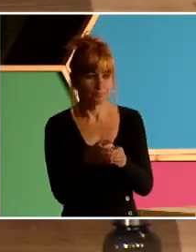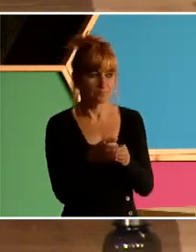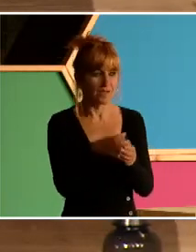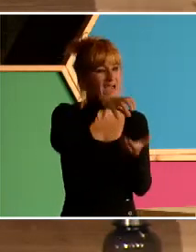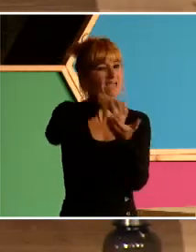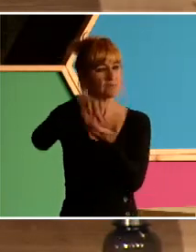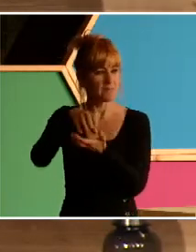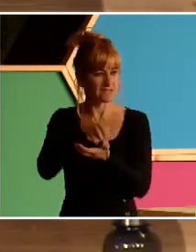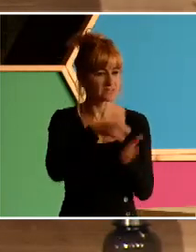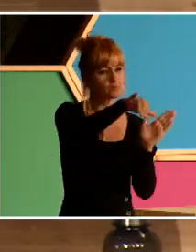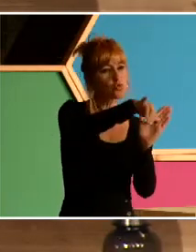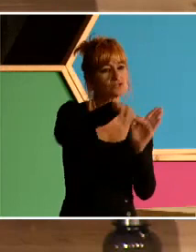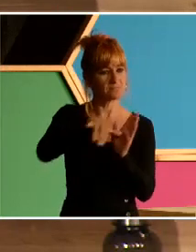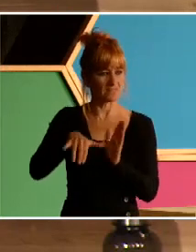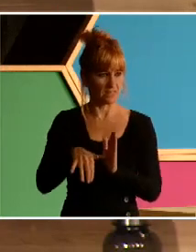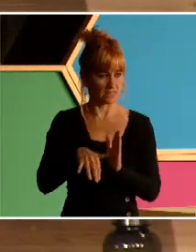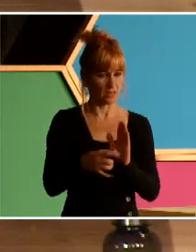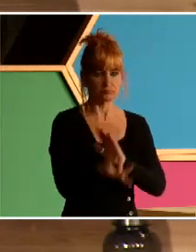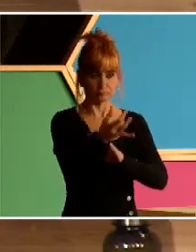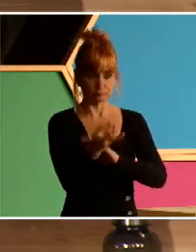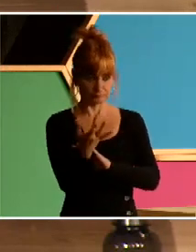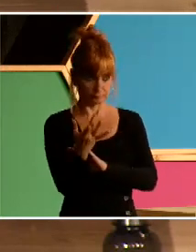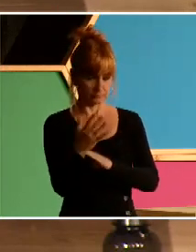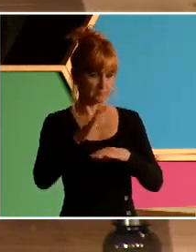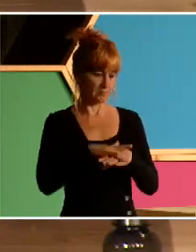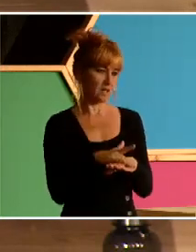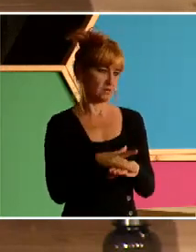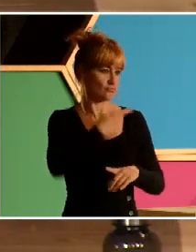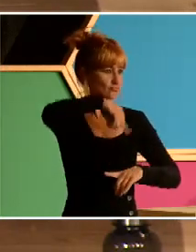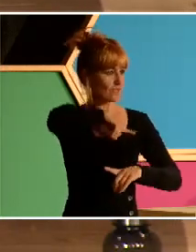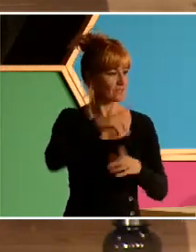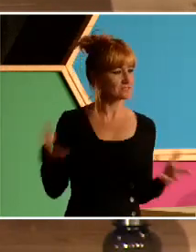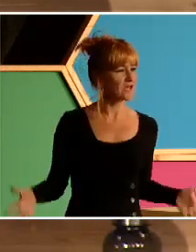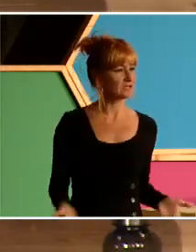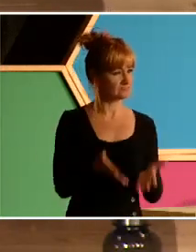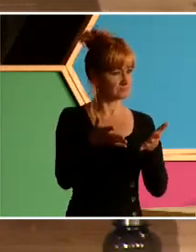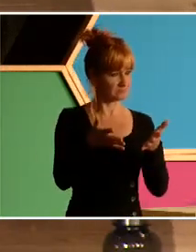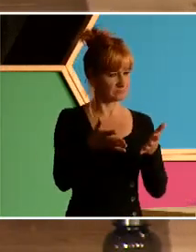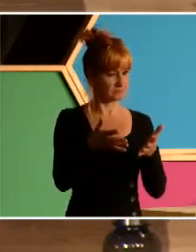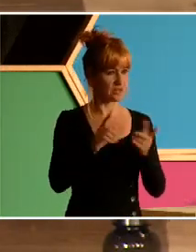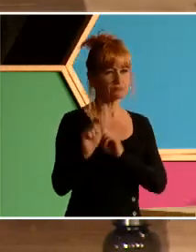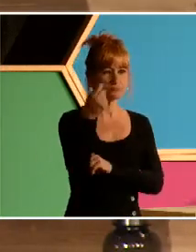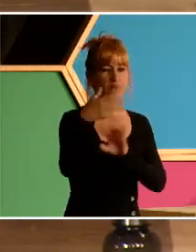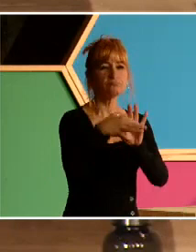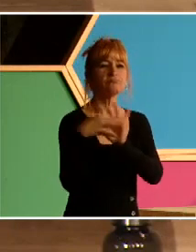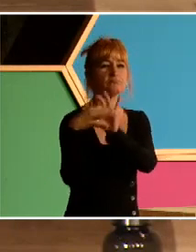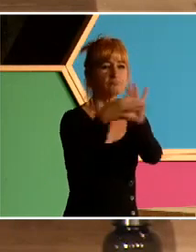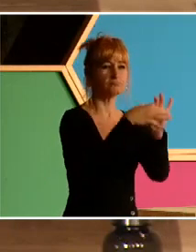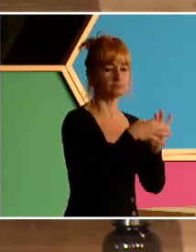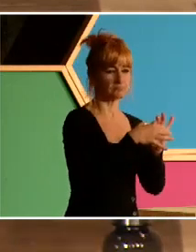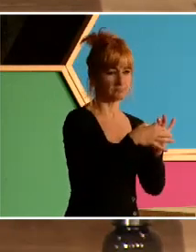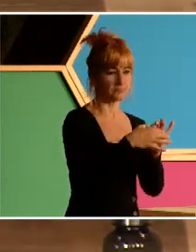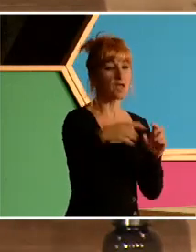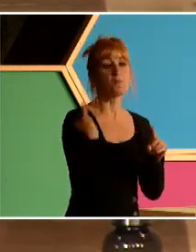els usuaris d'aquell equipament, doncs nosaltres els estimulem a vincular-se entre ells, perquè el que deia abans, la